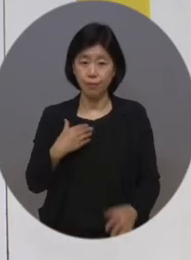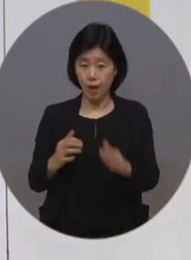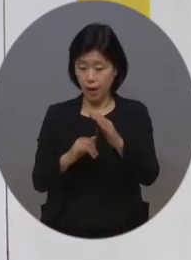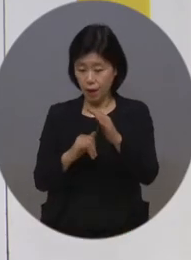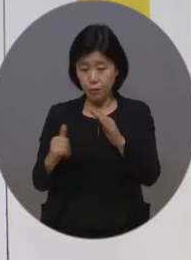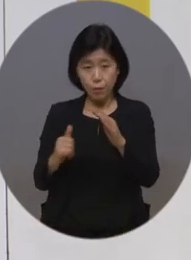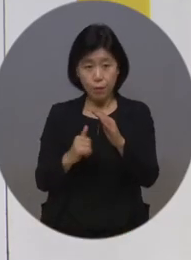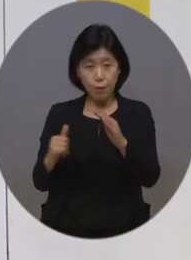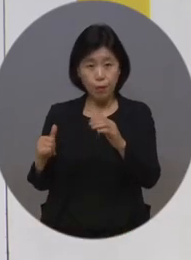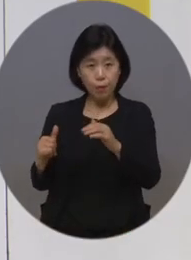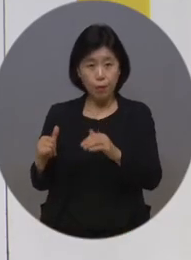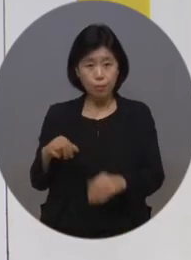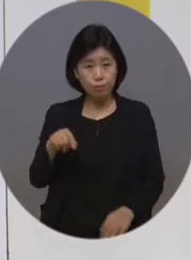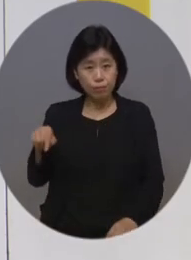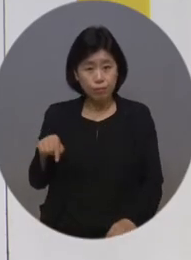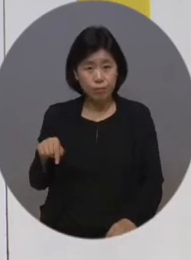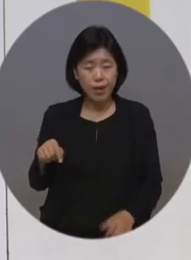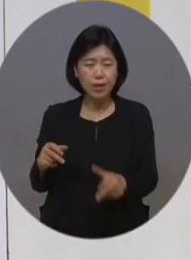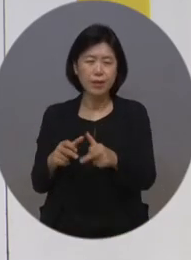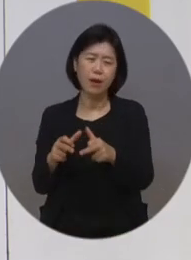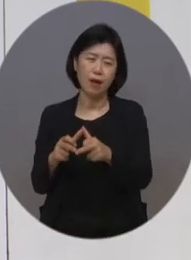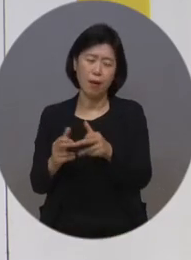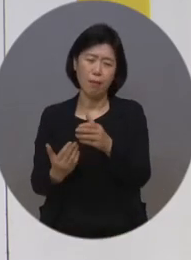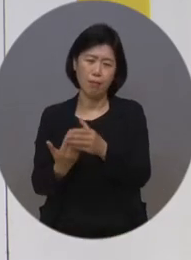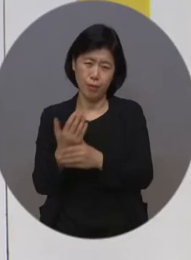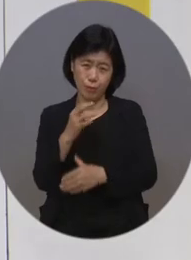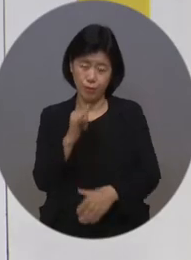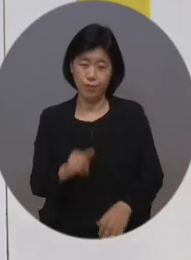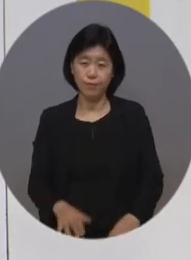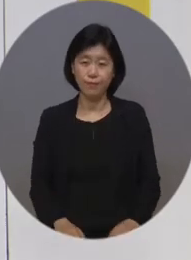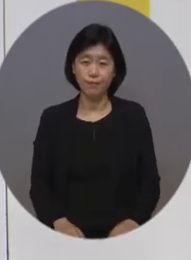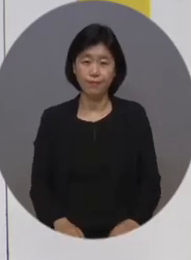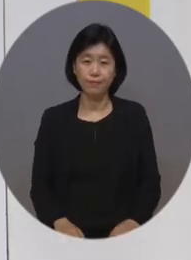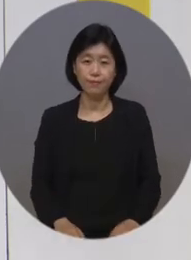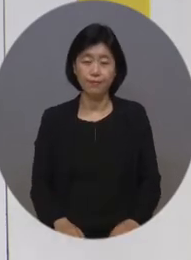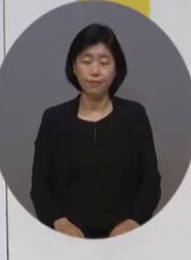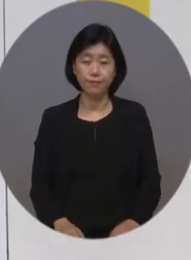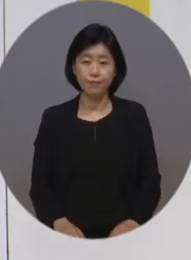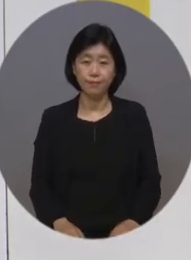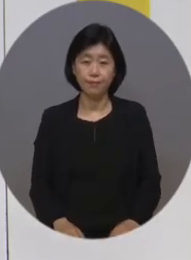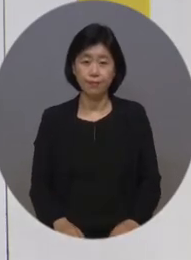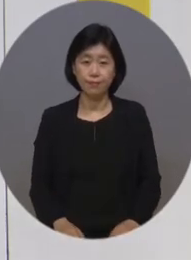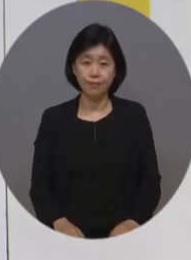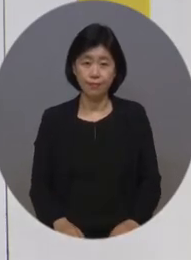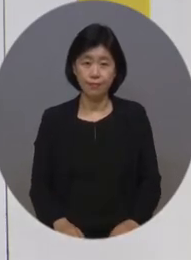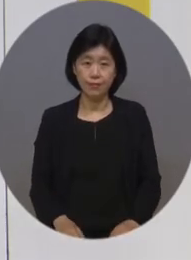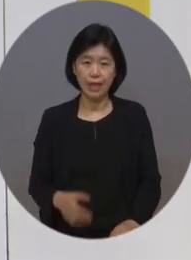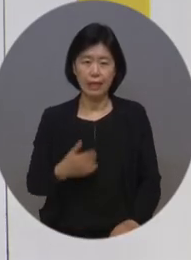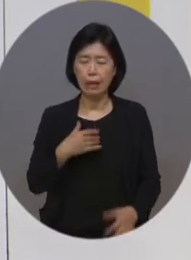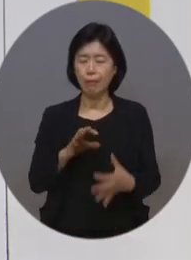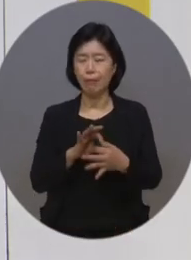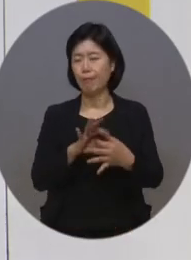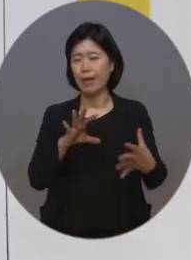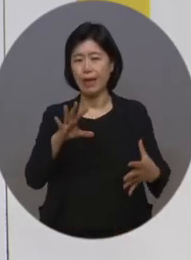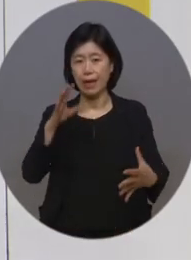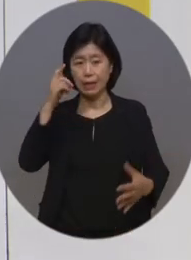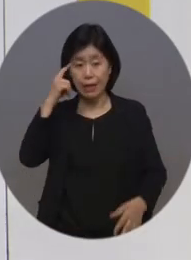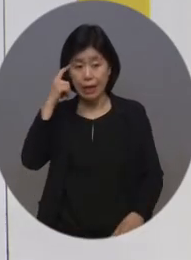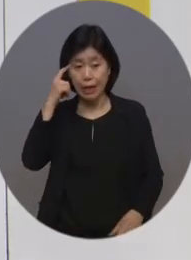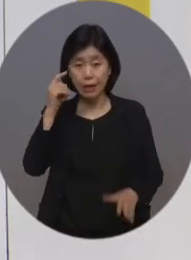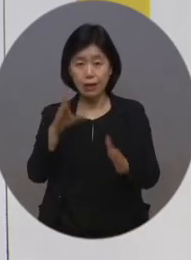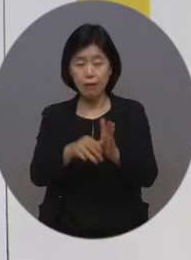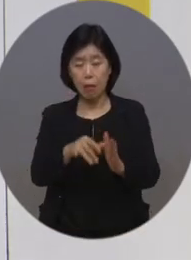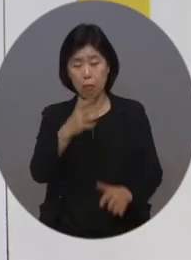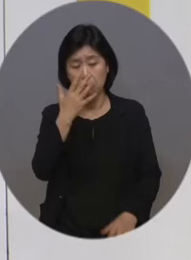장애인이 내 가족의 될지도 모르는 그런 상황이 잖아요 그래서 이게 남의 일로 생각했을 때는 무관심하고